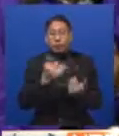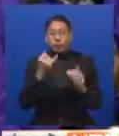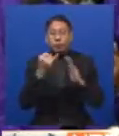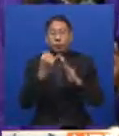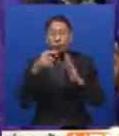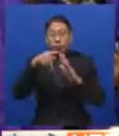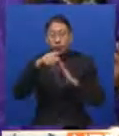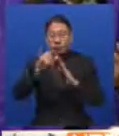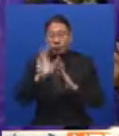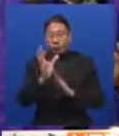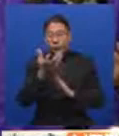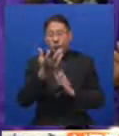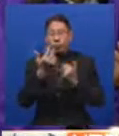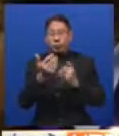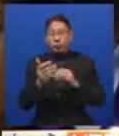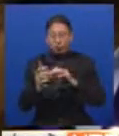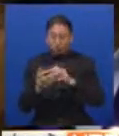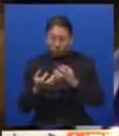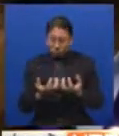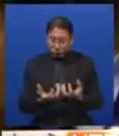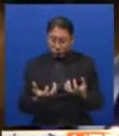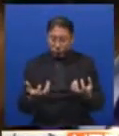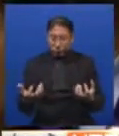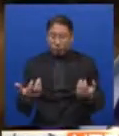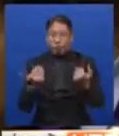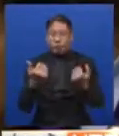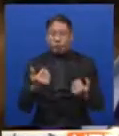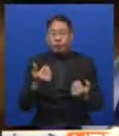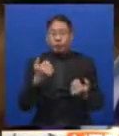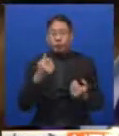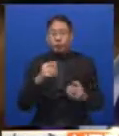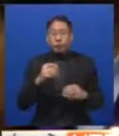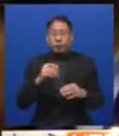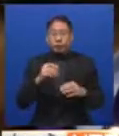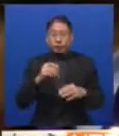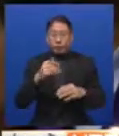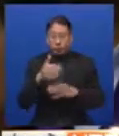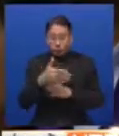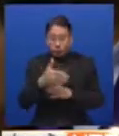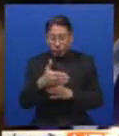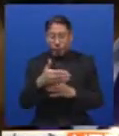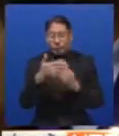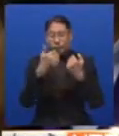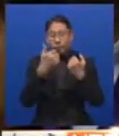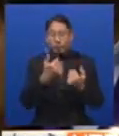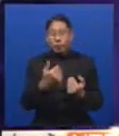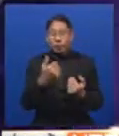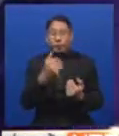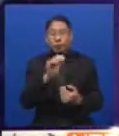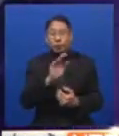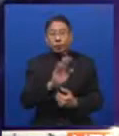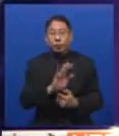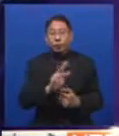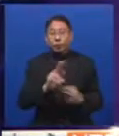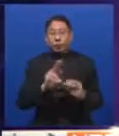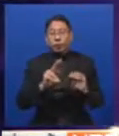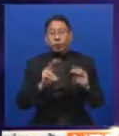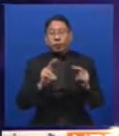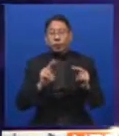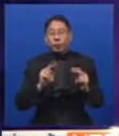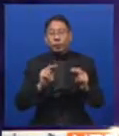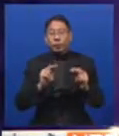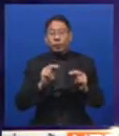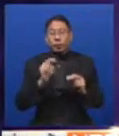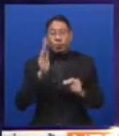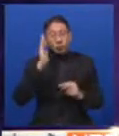จังหวัดพิษณุโลกและผลงานชุดอุปกรณ์ล็อคก้างปลาของนายนะพัชรินทร์นะคะคงสาธิตพร